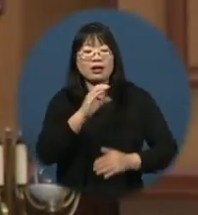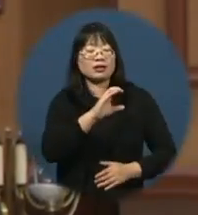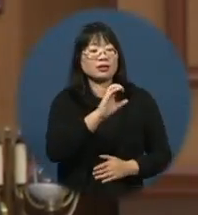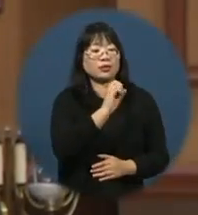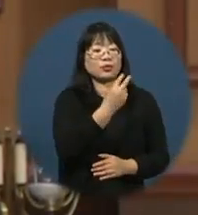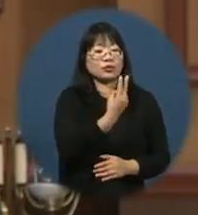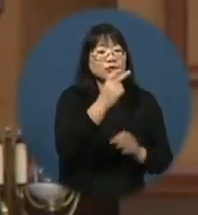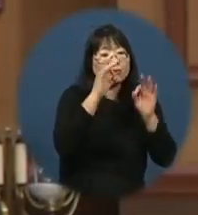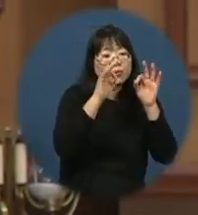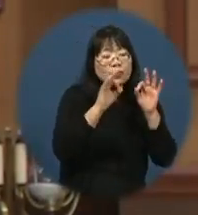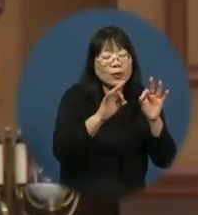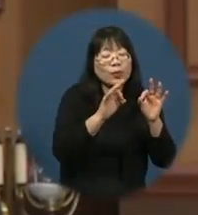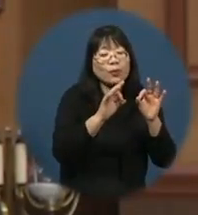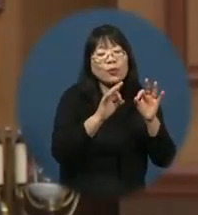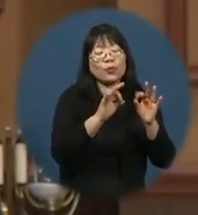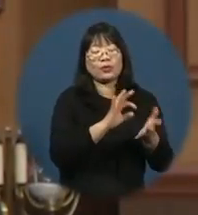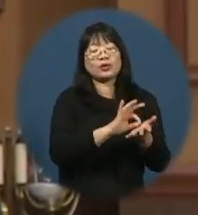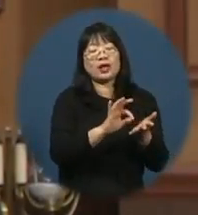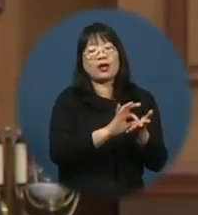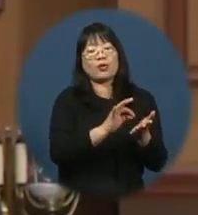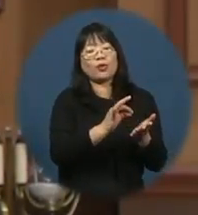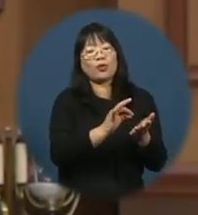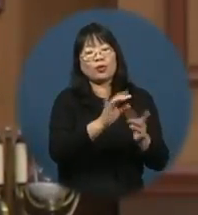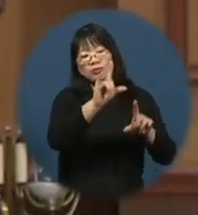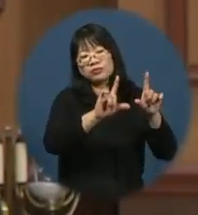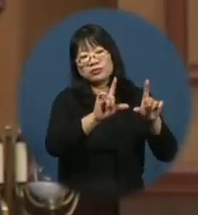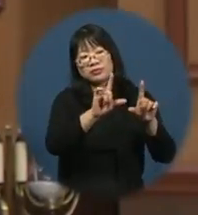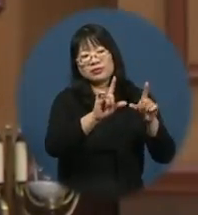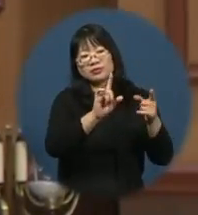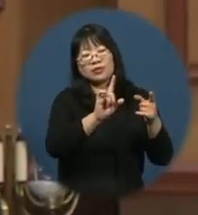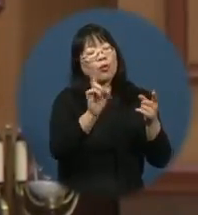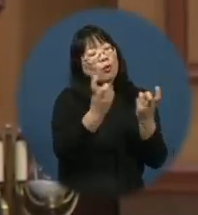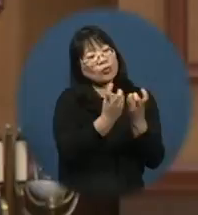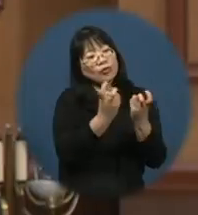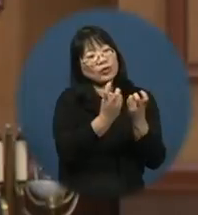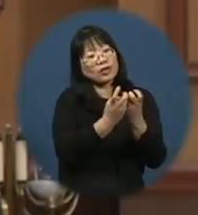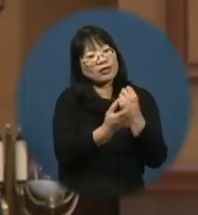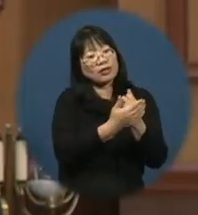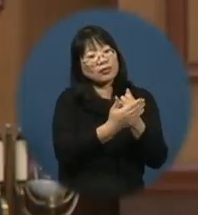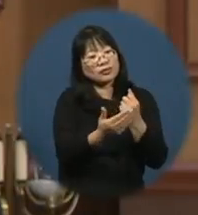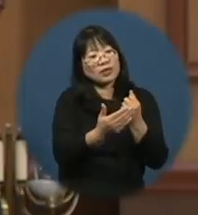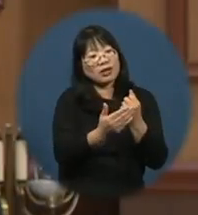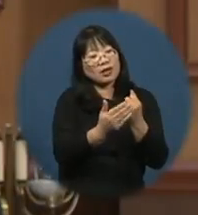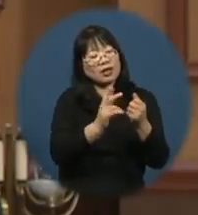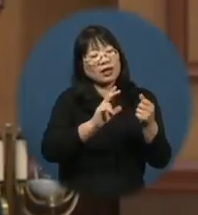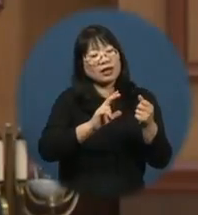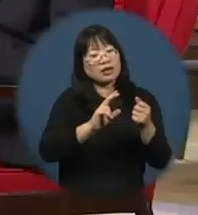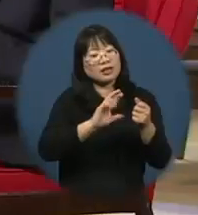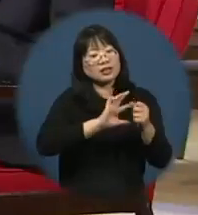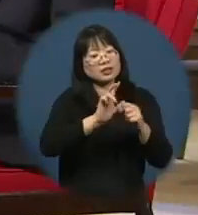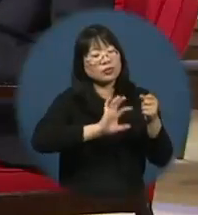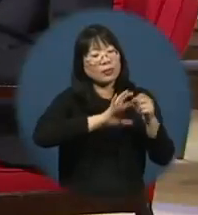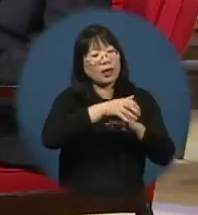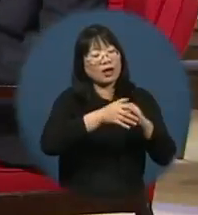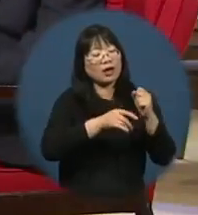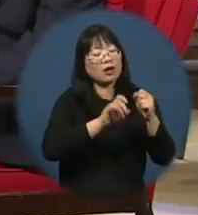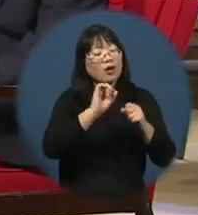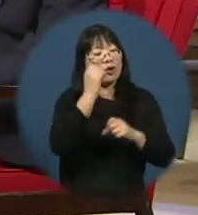이산화탄소는 도대체 어떻게 작용을 하길래 지구를 덮이는 겁니까? 그 원리도 좀 설명해 주세요. 이산화탄소를